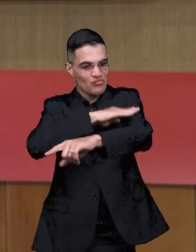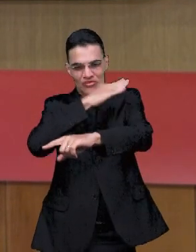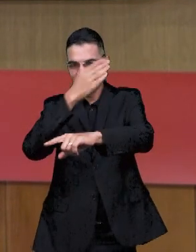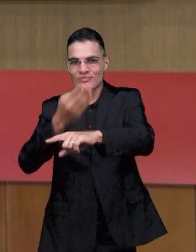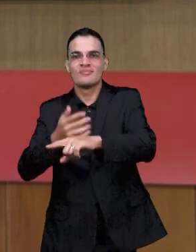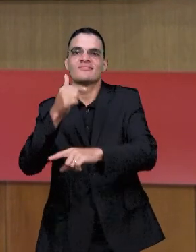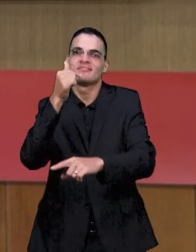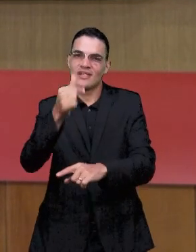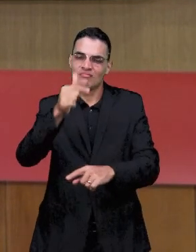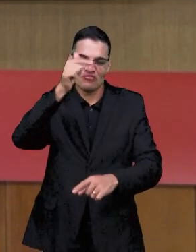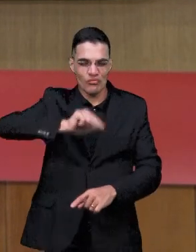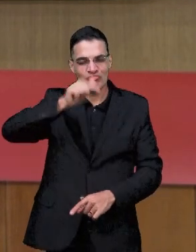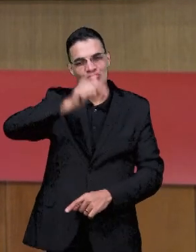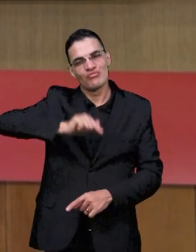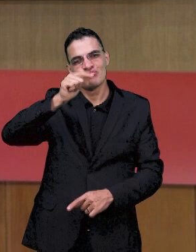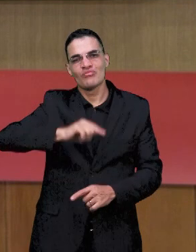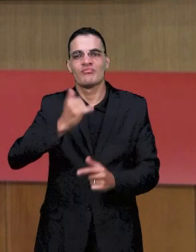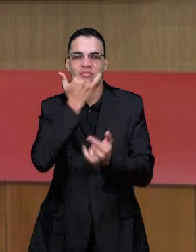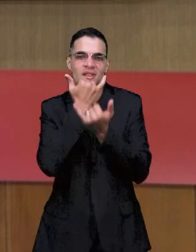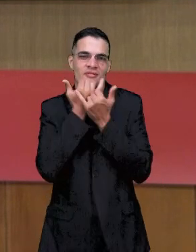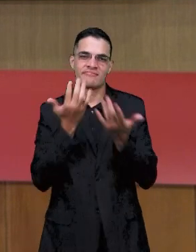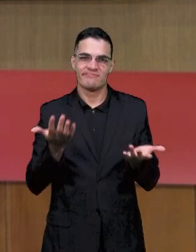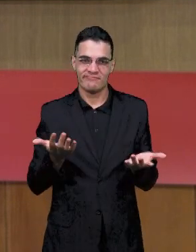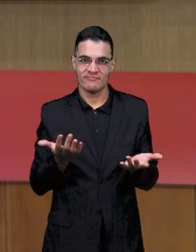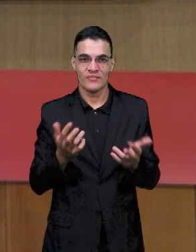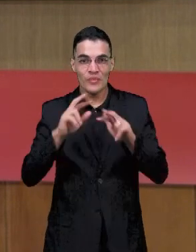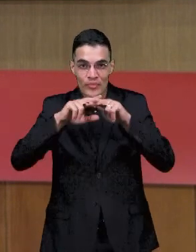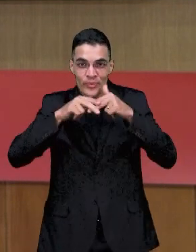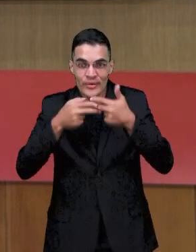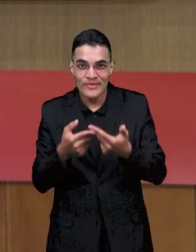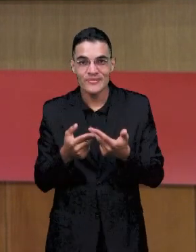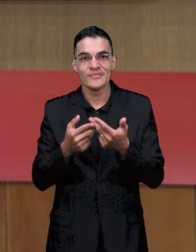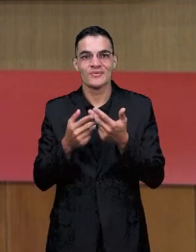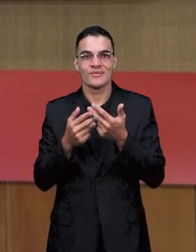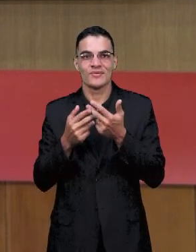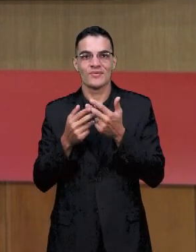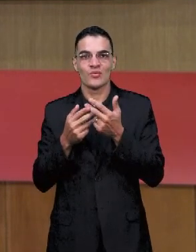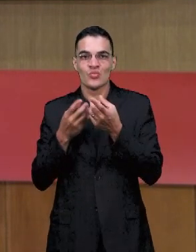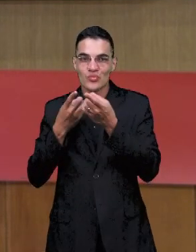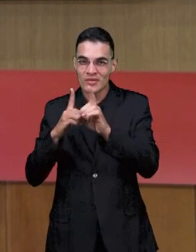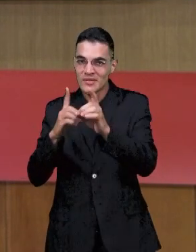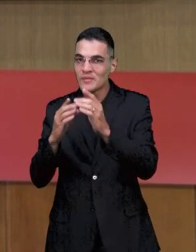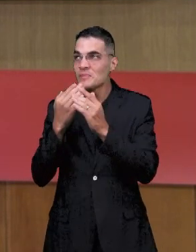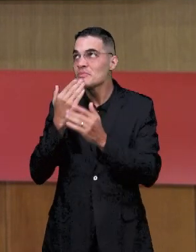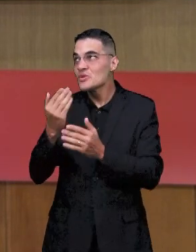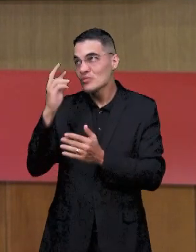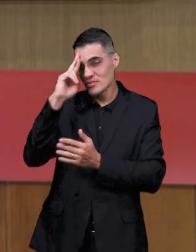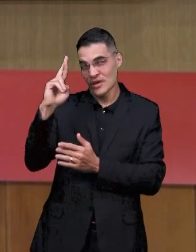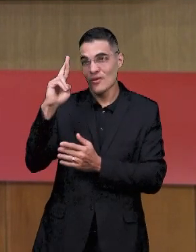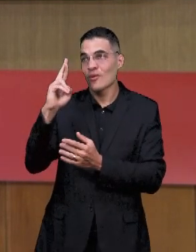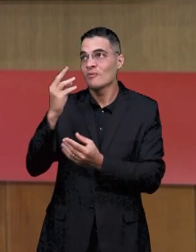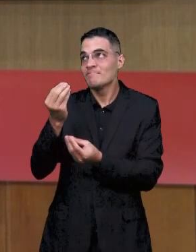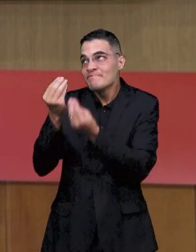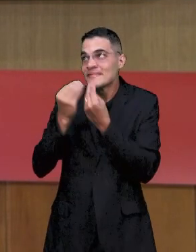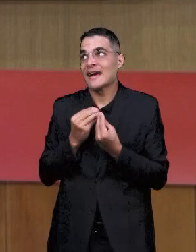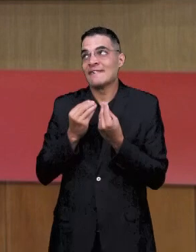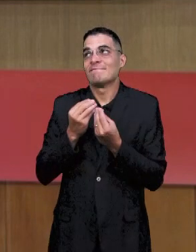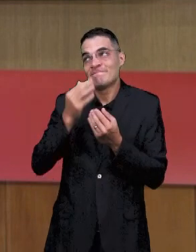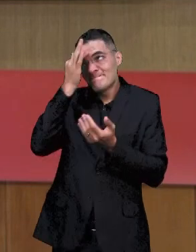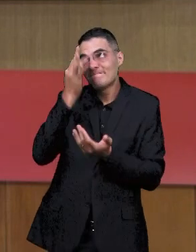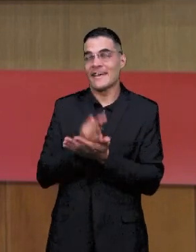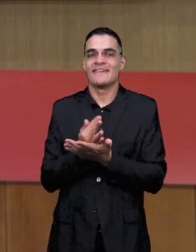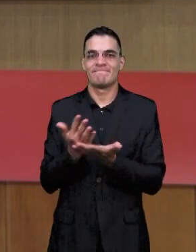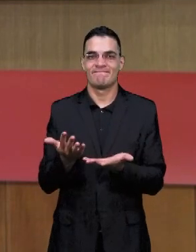нас обижают, то нам трудно простить. Но ученики попросили Господа, Господь, умножь в нас